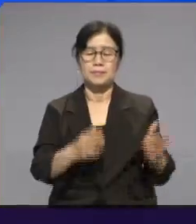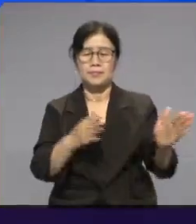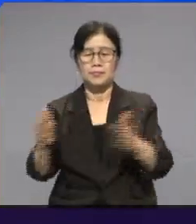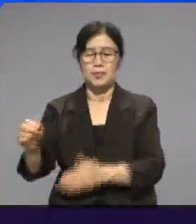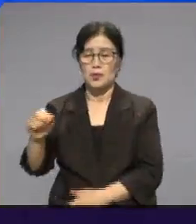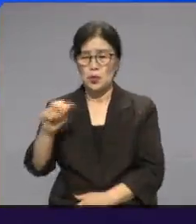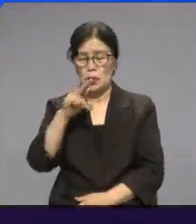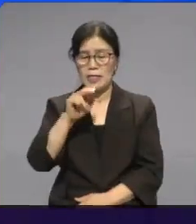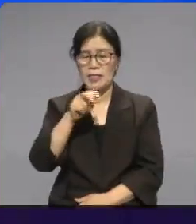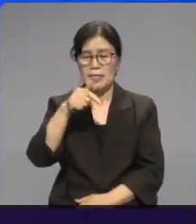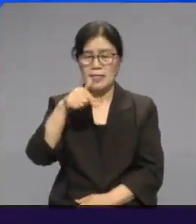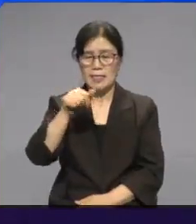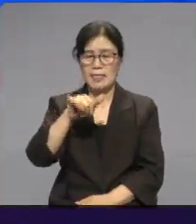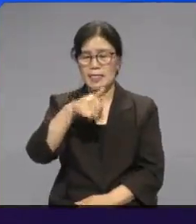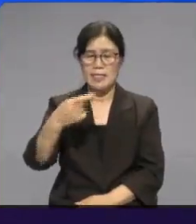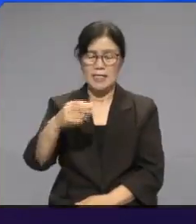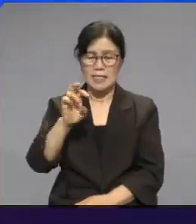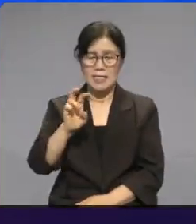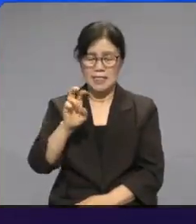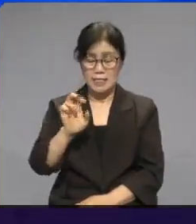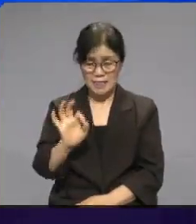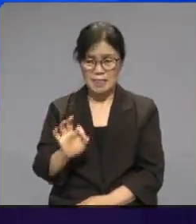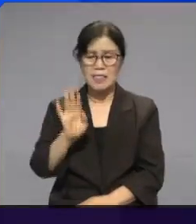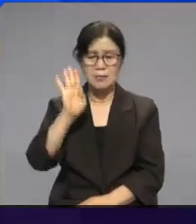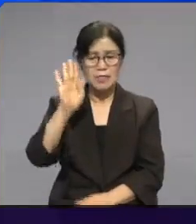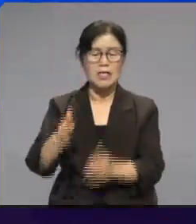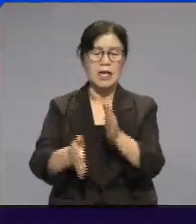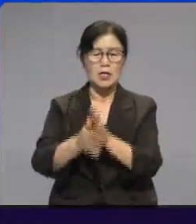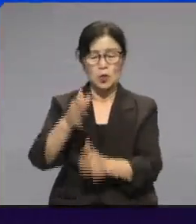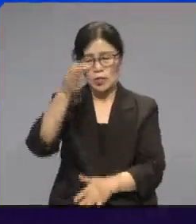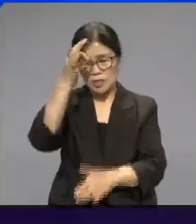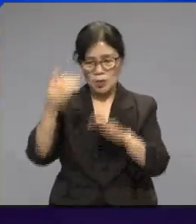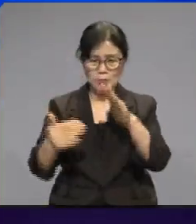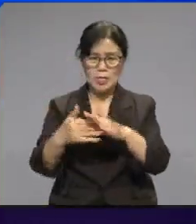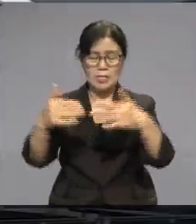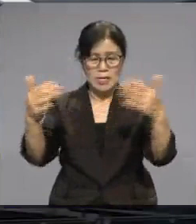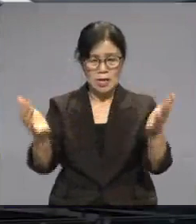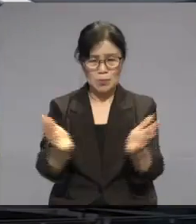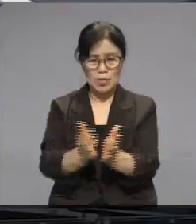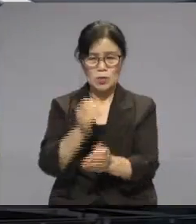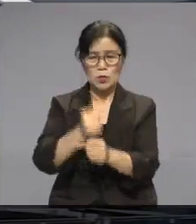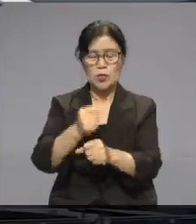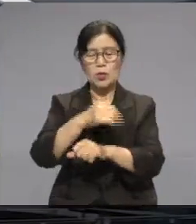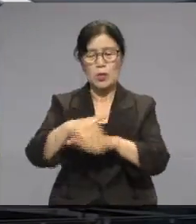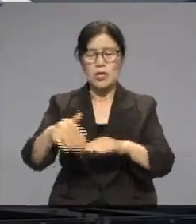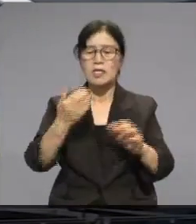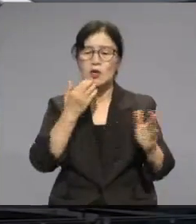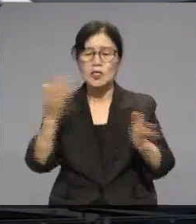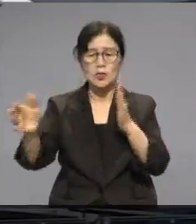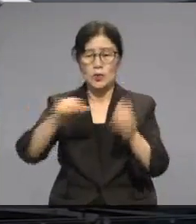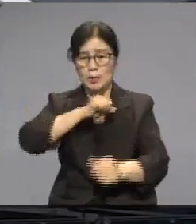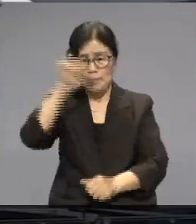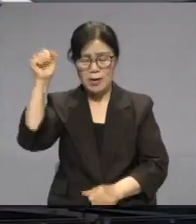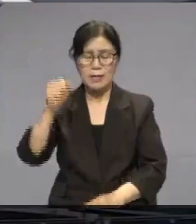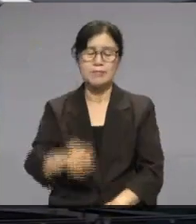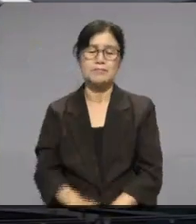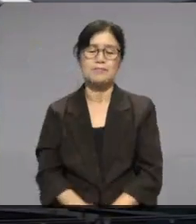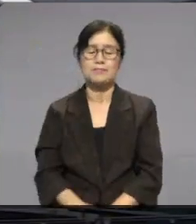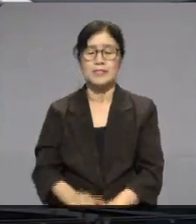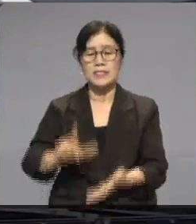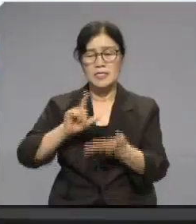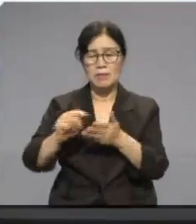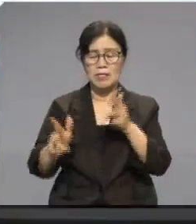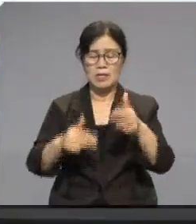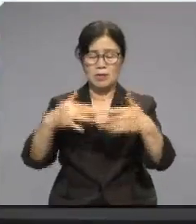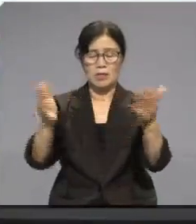용인 기흥 미래도시 첨단산업단지 조성 계획이 경기도 심의를 통과했습니다. 경기도는 지난 4월